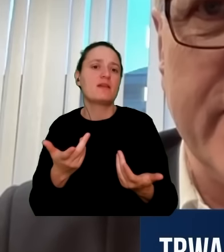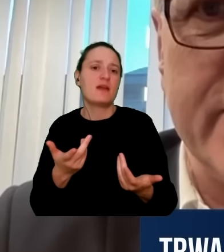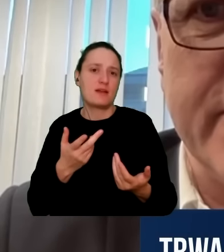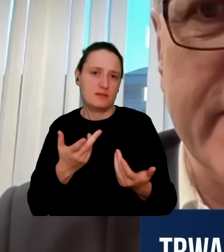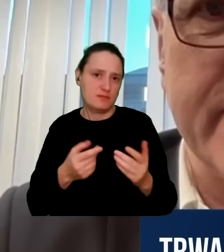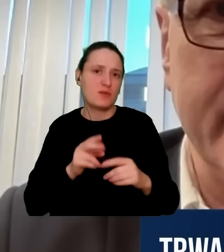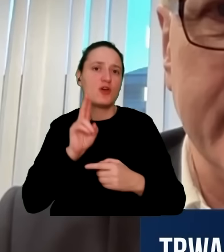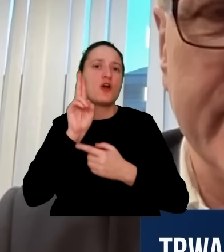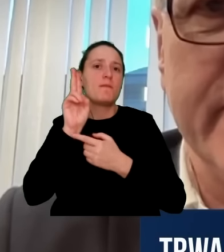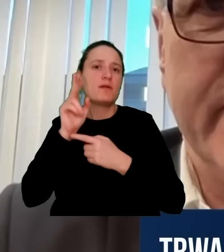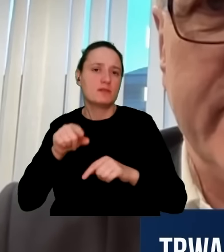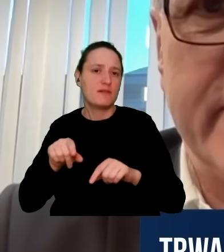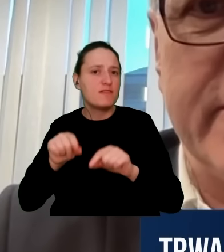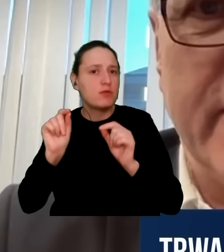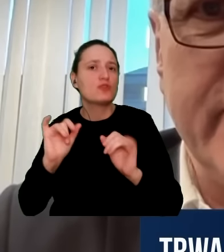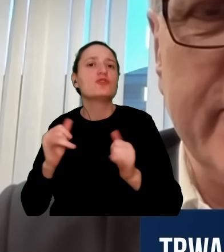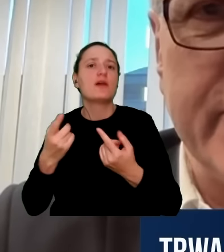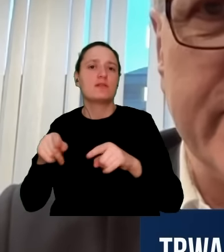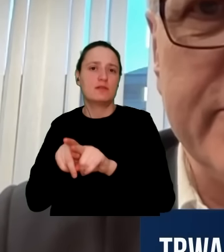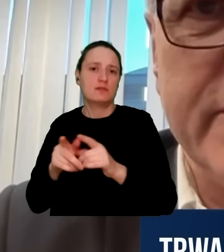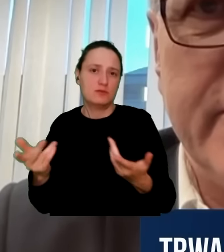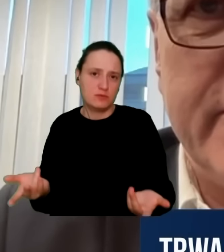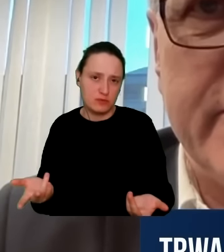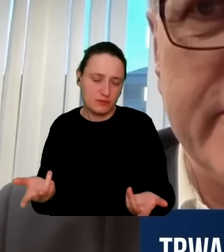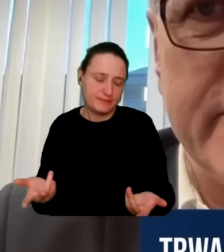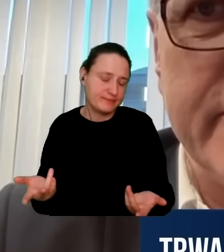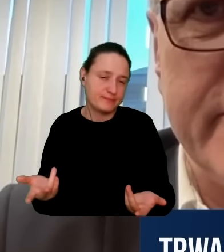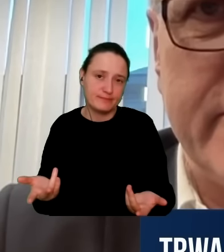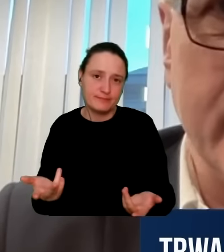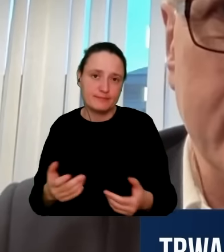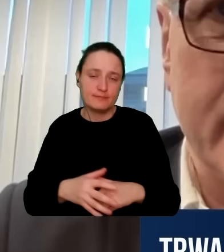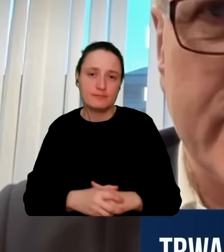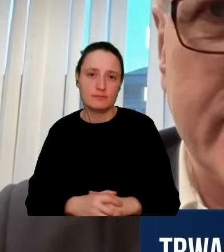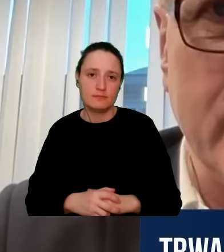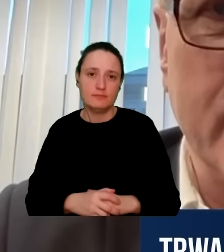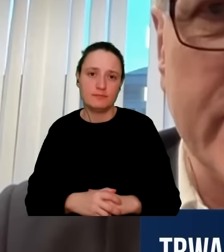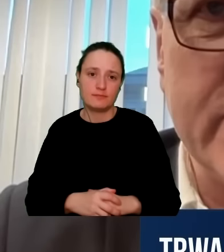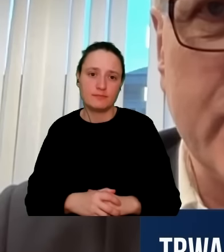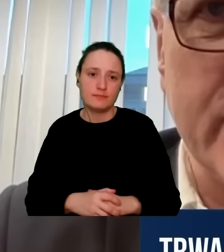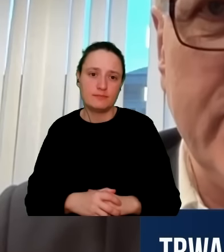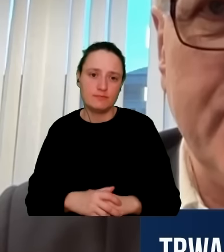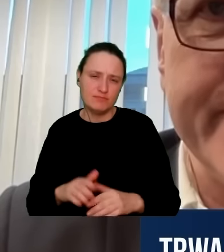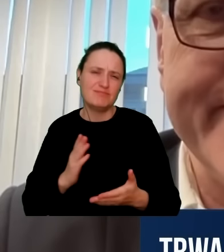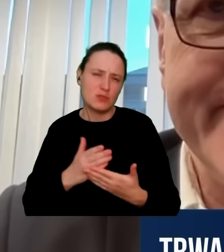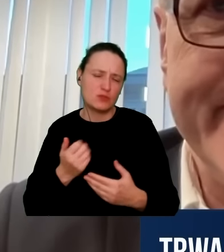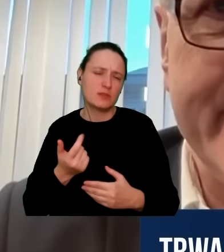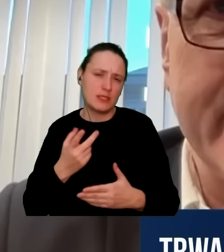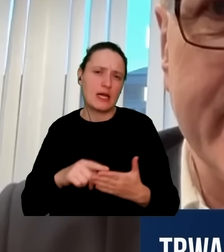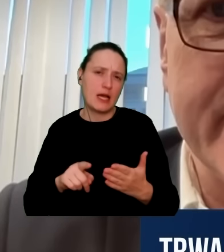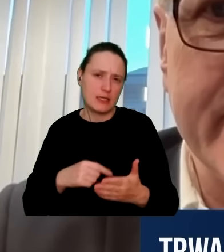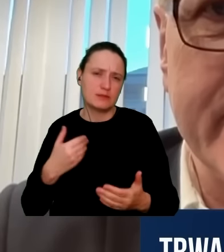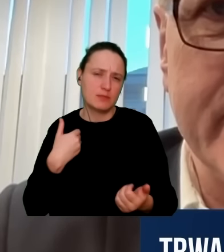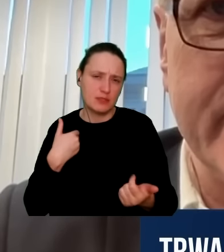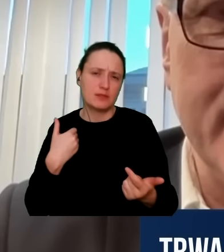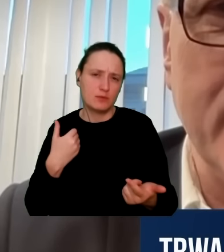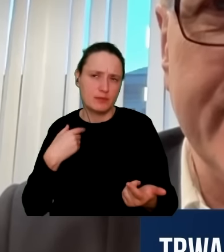zobowiązania wyborcze, jak je realizują. To już kilkukrotnie słyszeliśmy